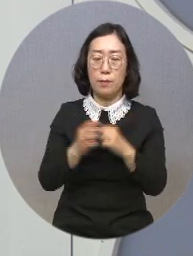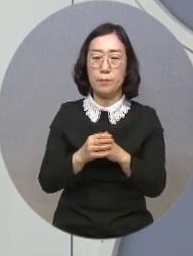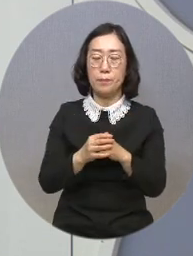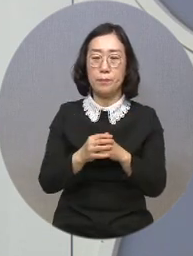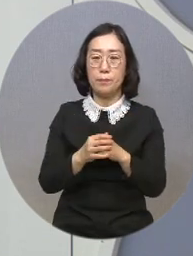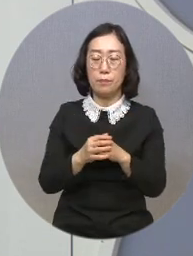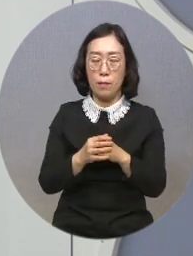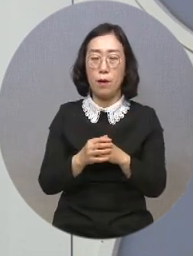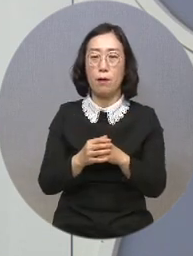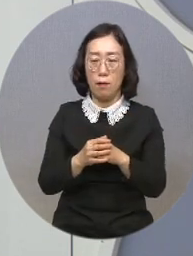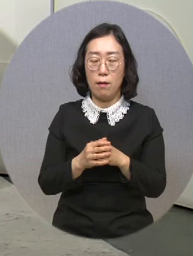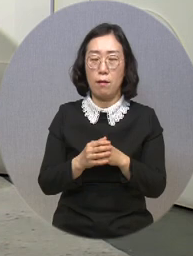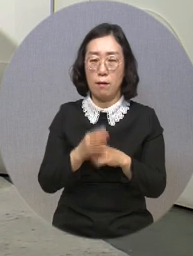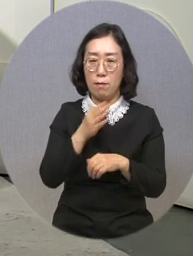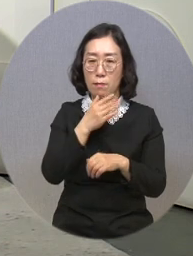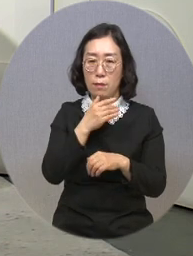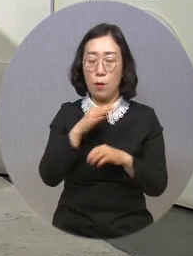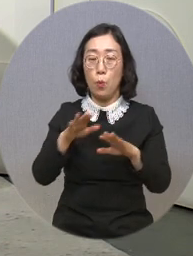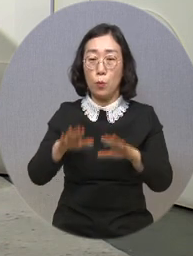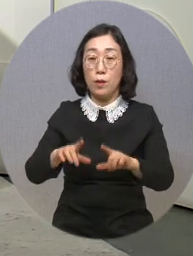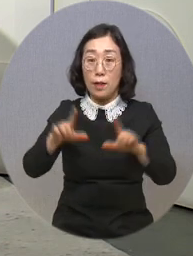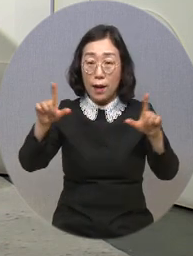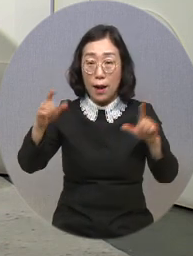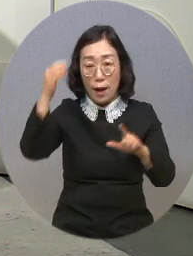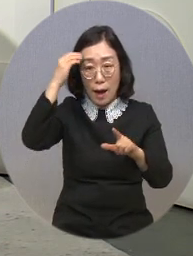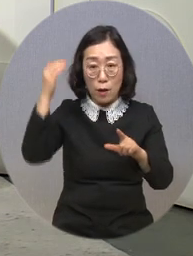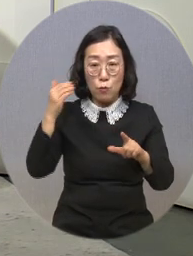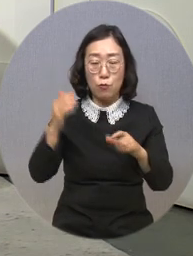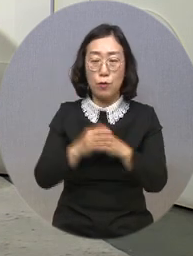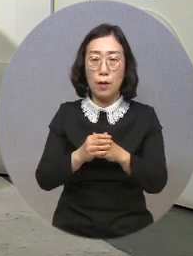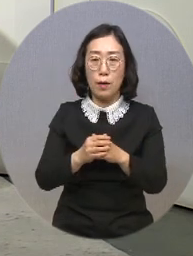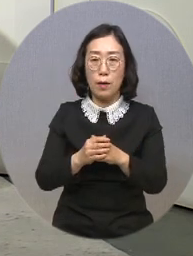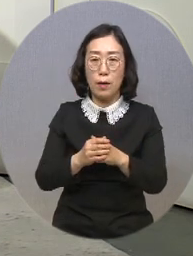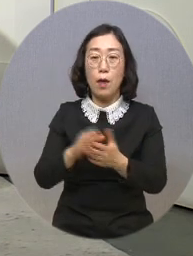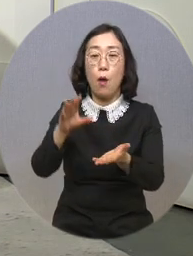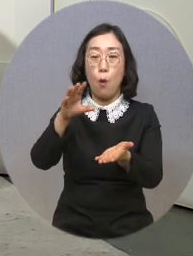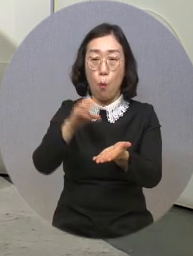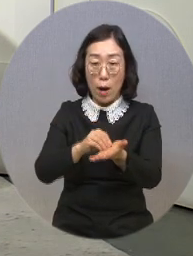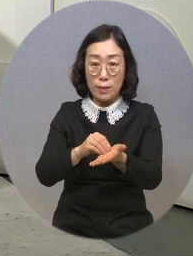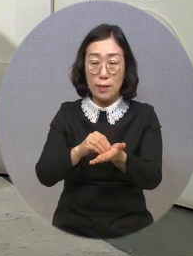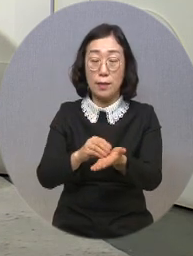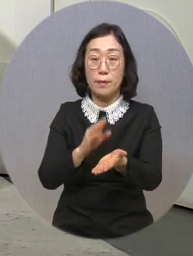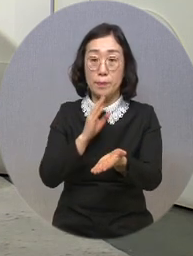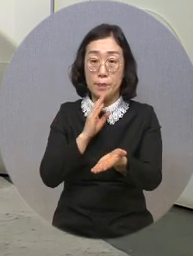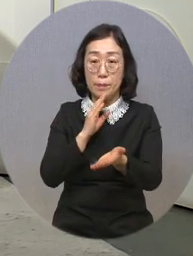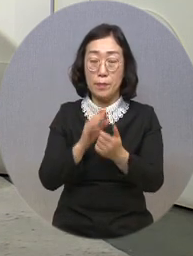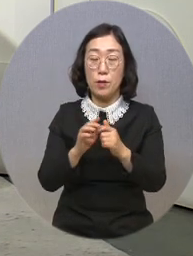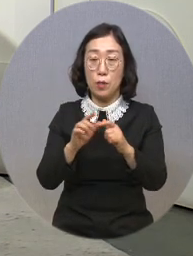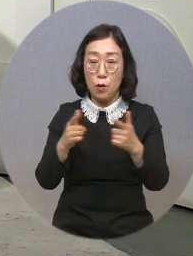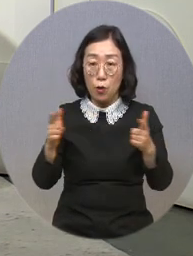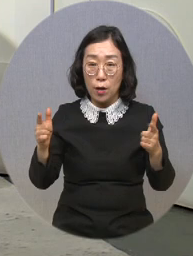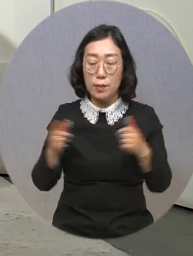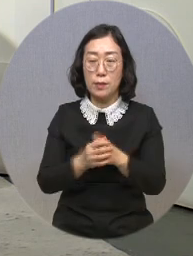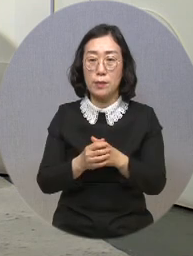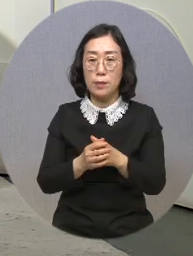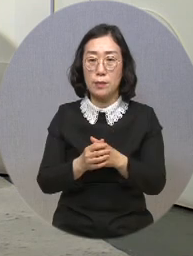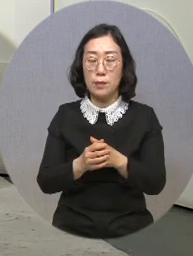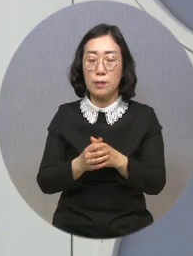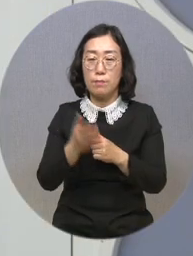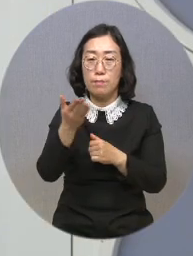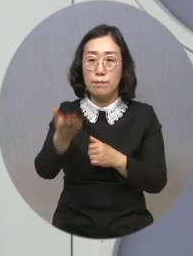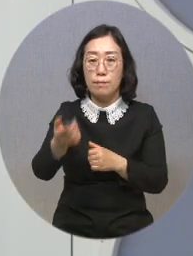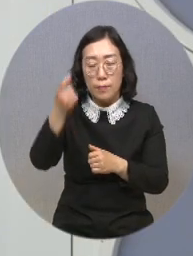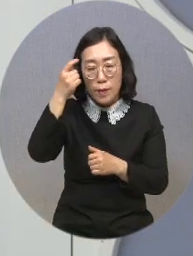생각합니다. 아, 그렇습니까. 오늘날 대한민국의 당면 과제가 어떤 거라고